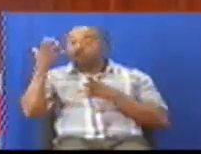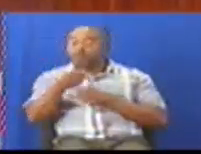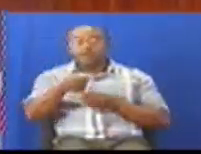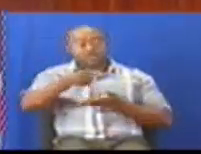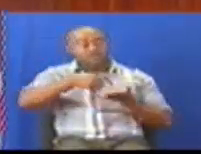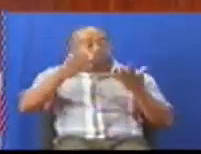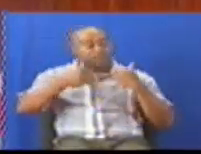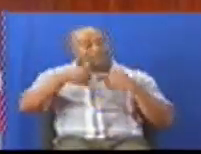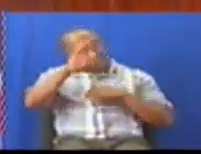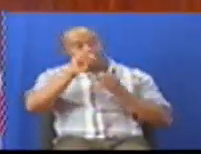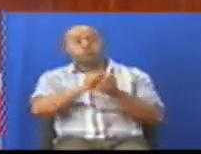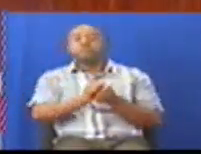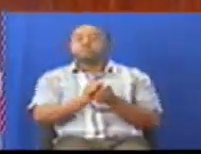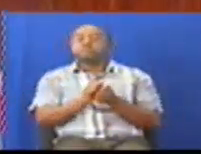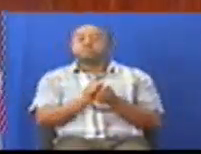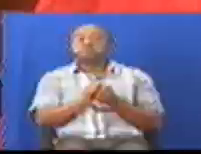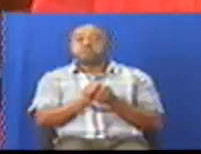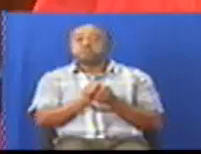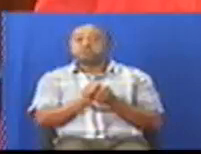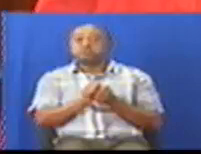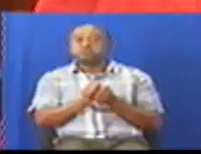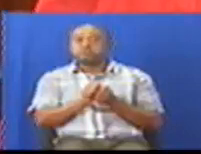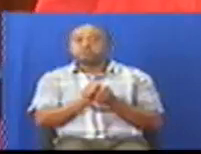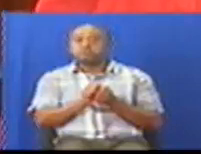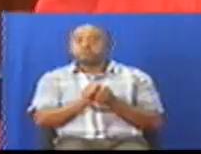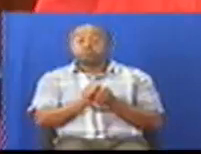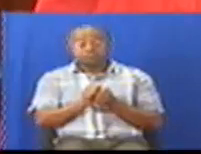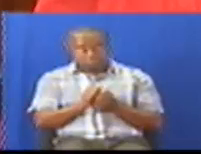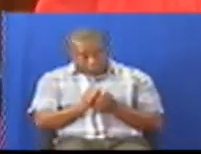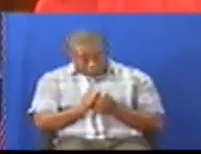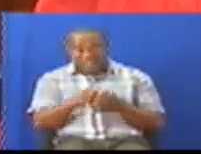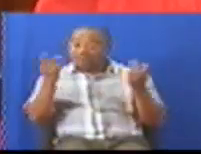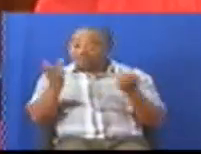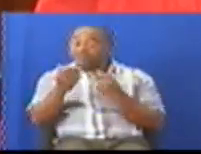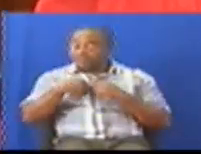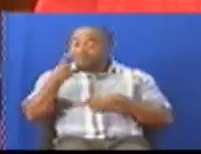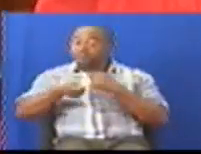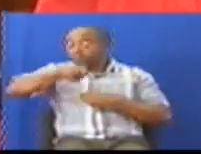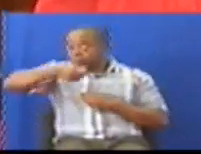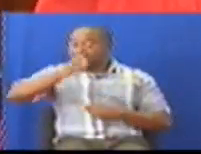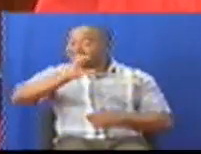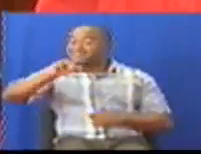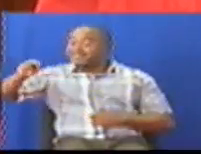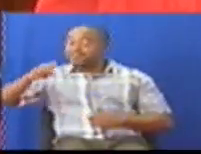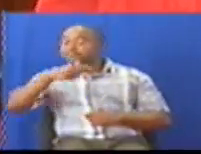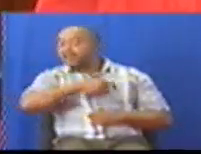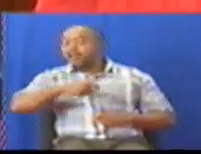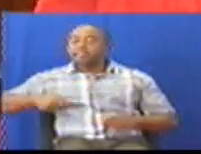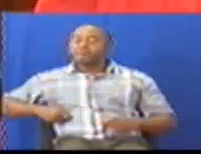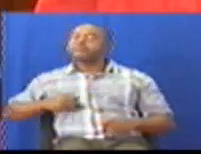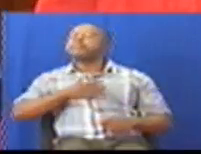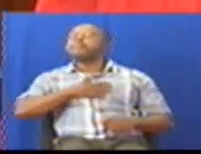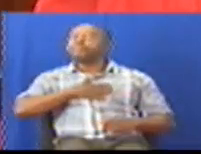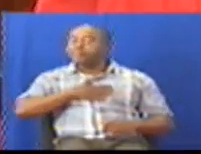10. Lakini vile vile niendelee kuipongeza serikali ya Chama cha Mapinduzi na rais wetu mpendwa